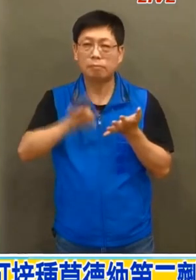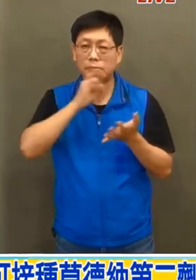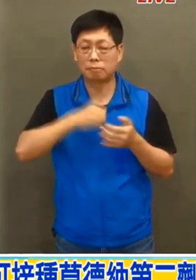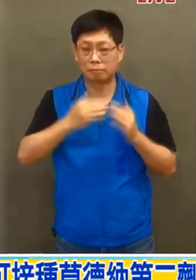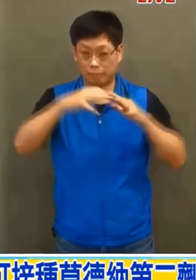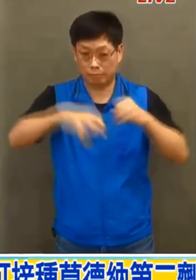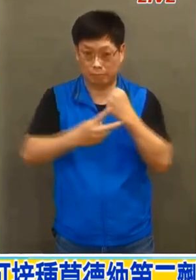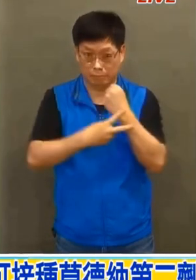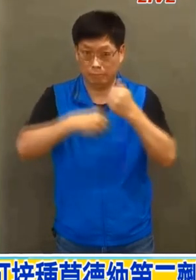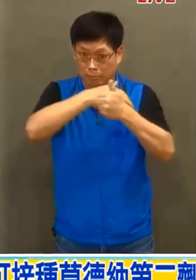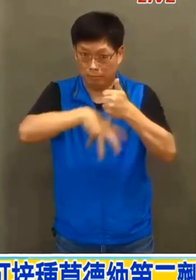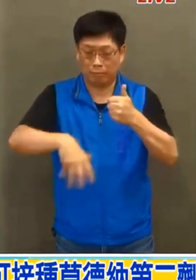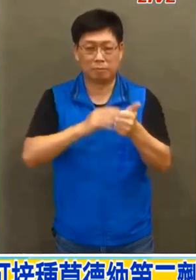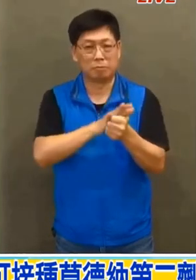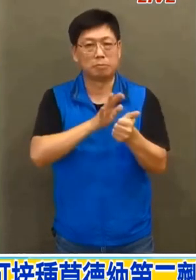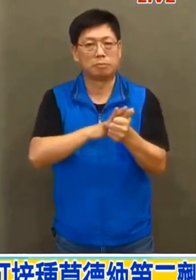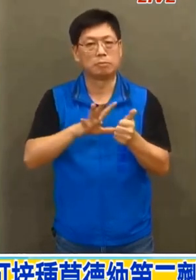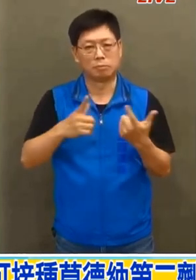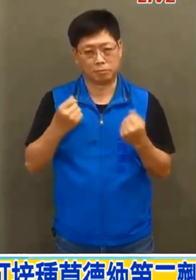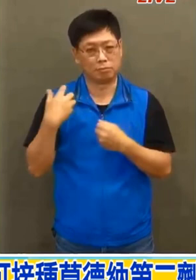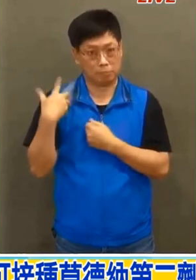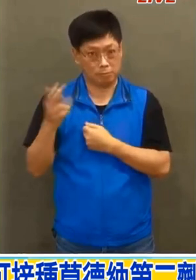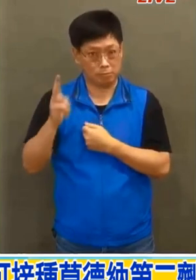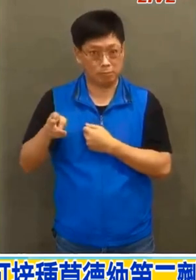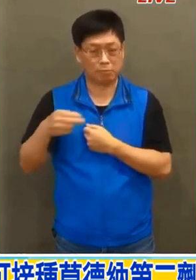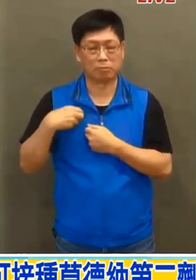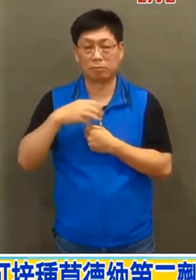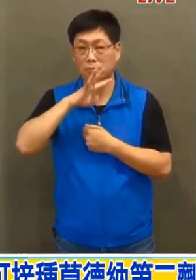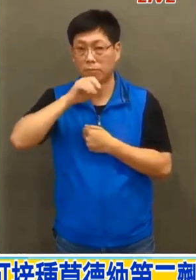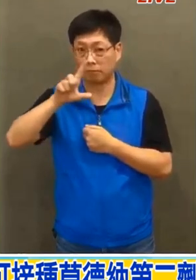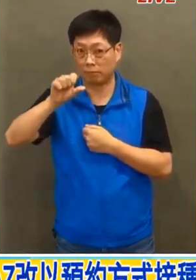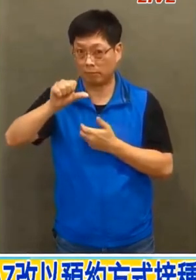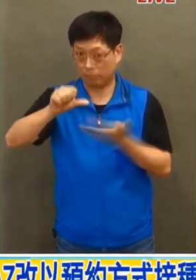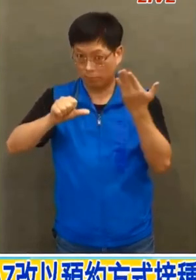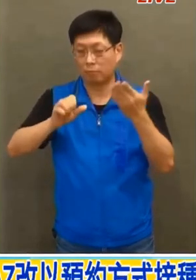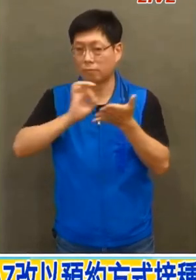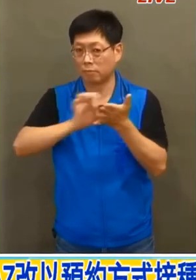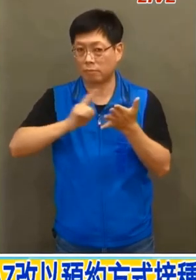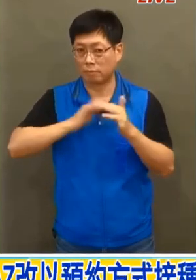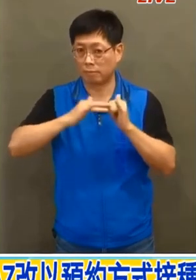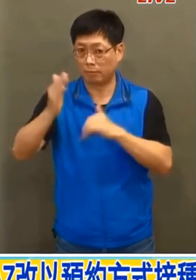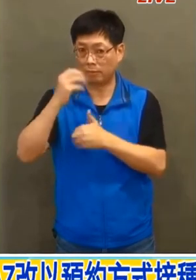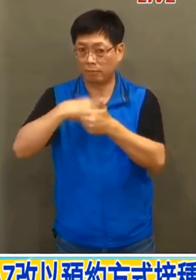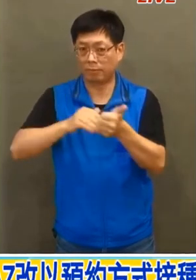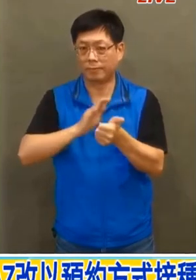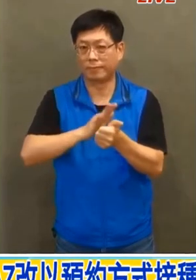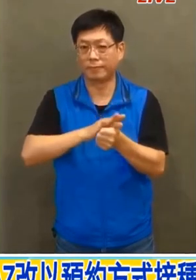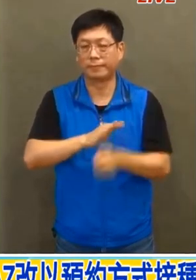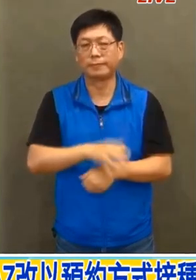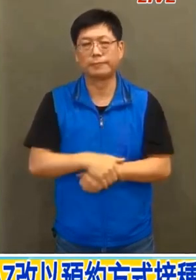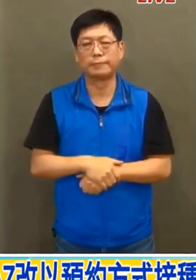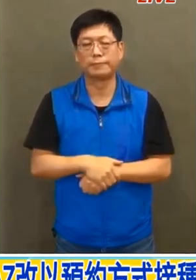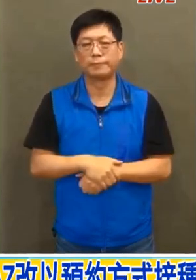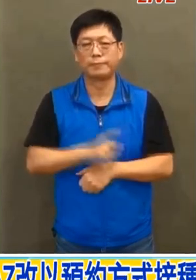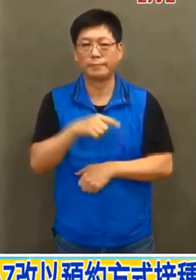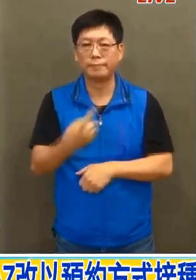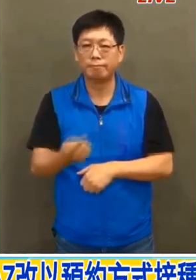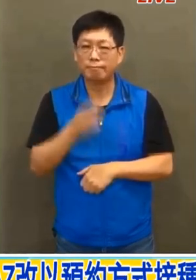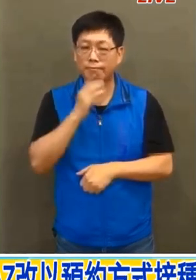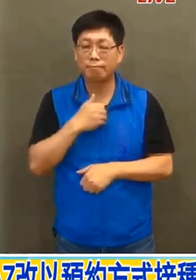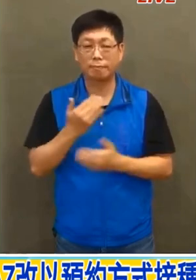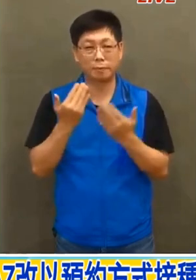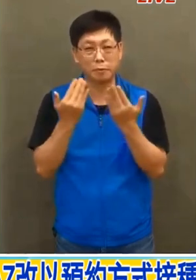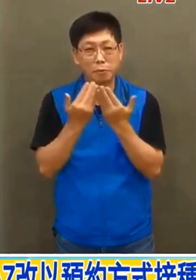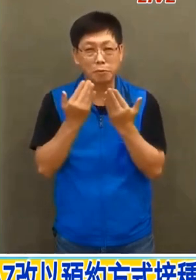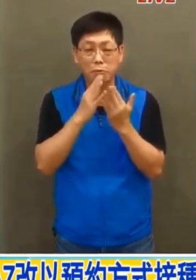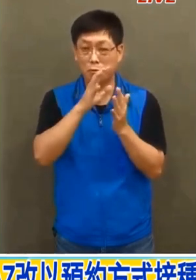统来协助，所以呢，我们仍会对65岁以上的用邻里系统来协助。 接下来针对学习历程